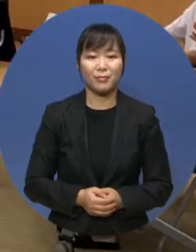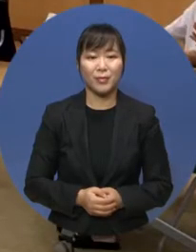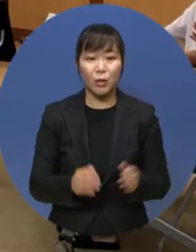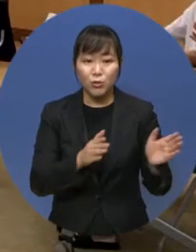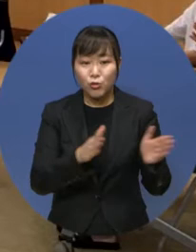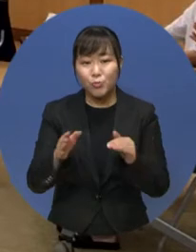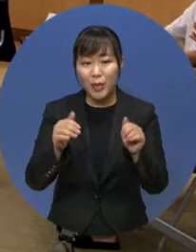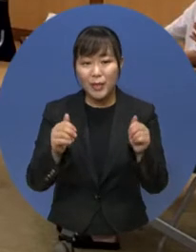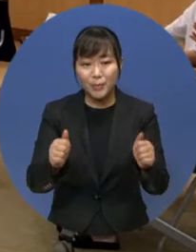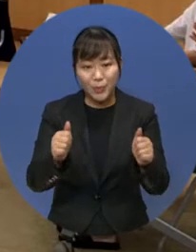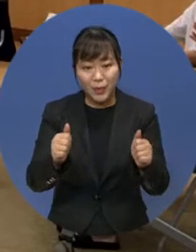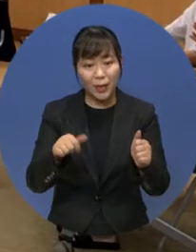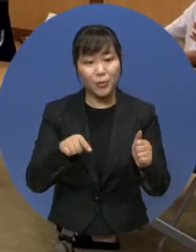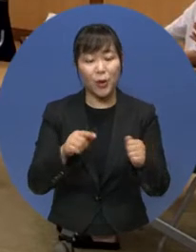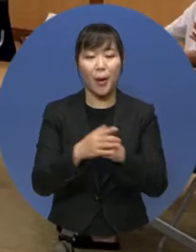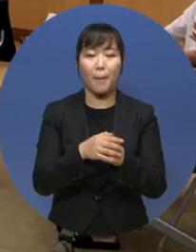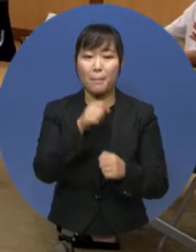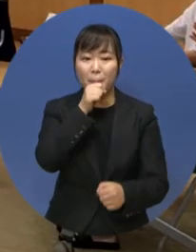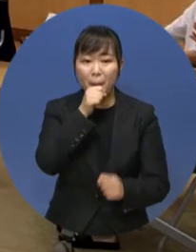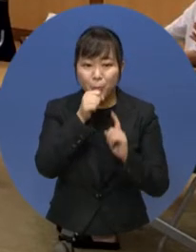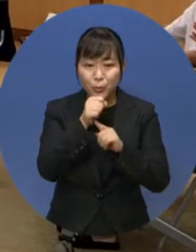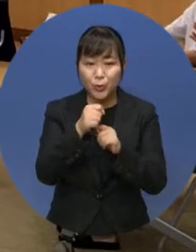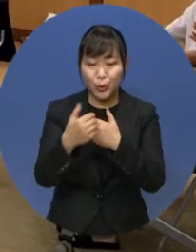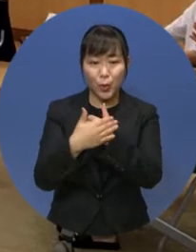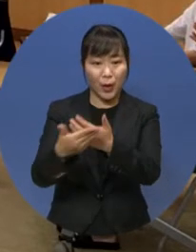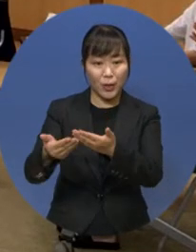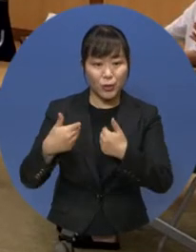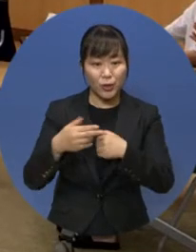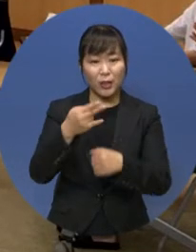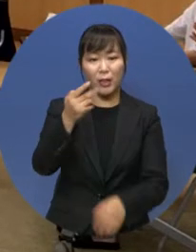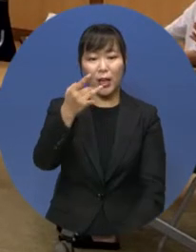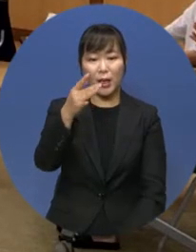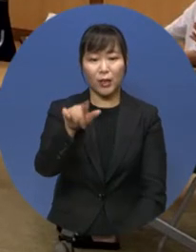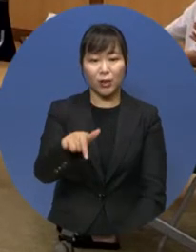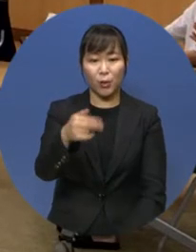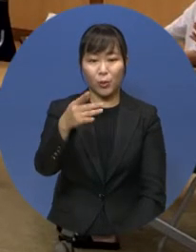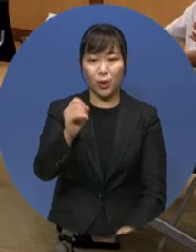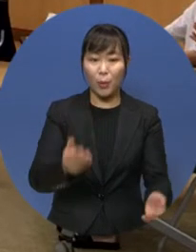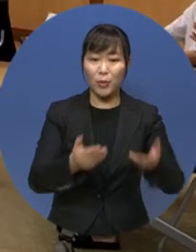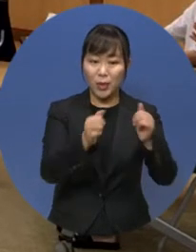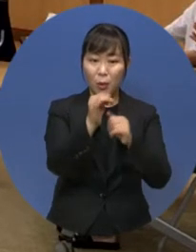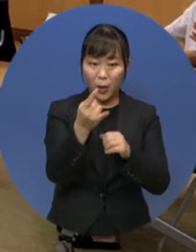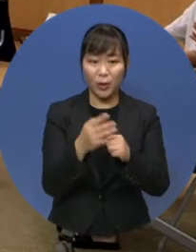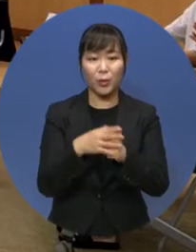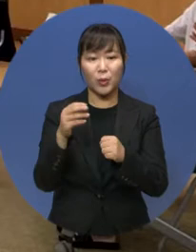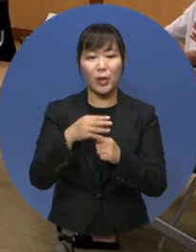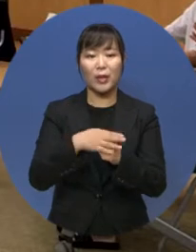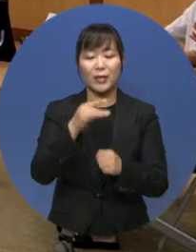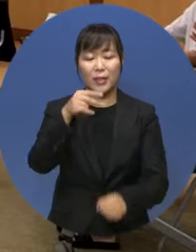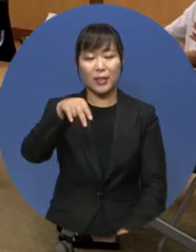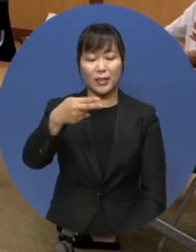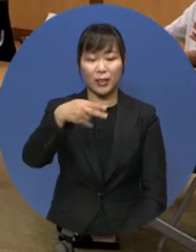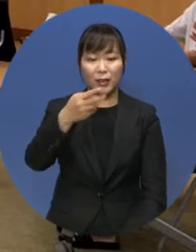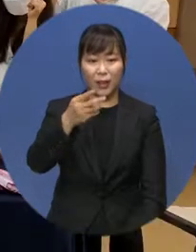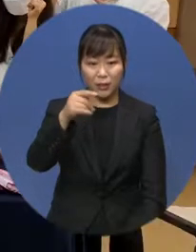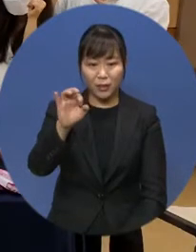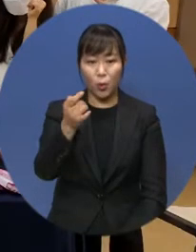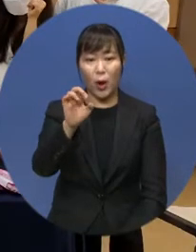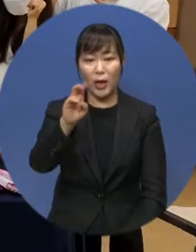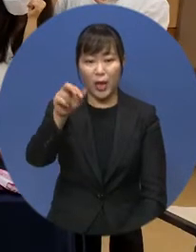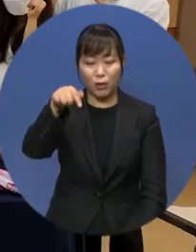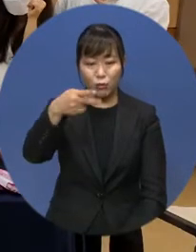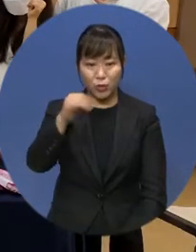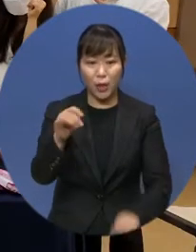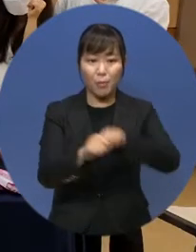준비와 심사에는 마이크를 기부해 준 대덕동 봉사회와 리스타트, 와야누리,